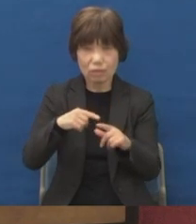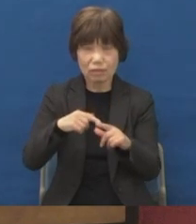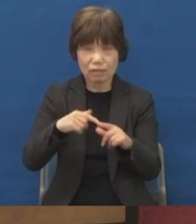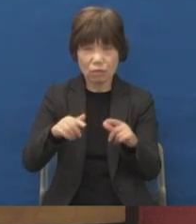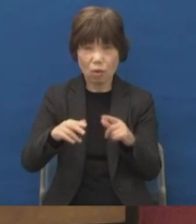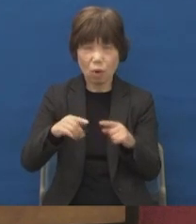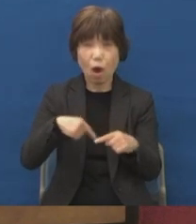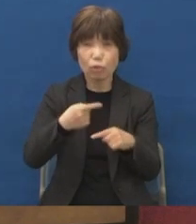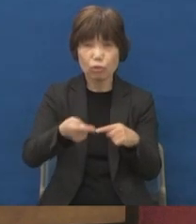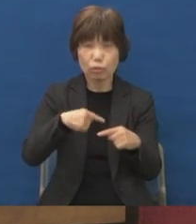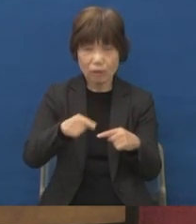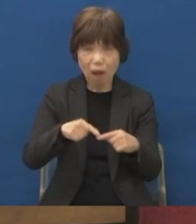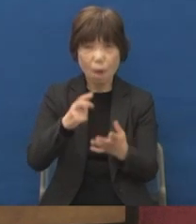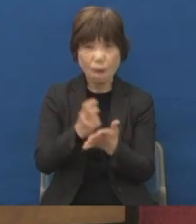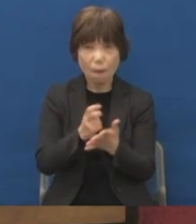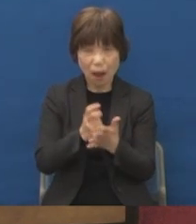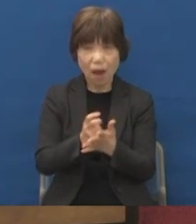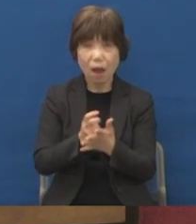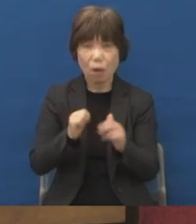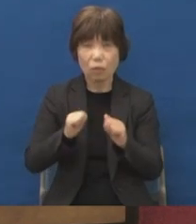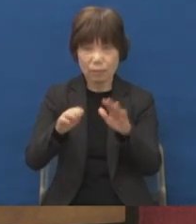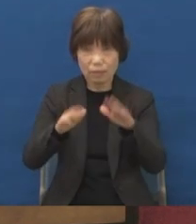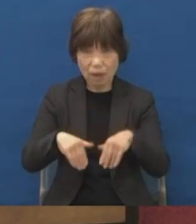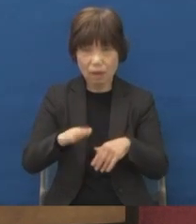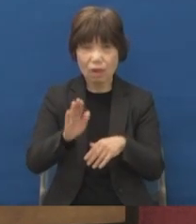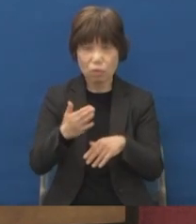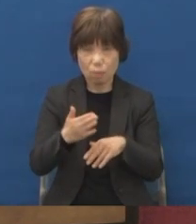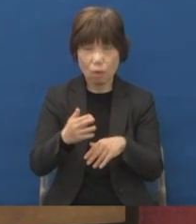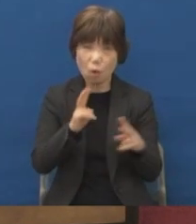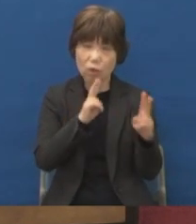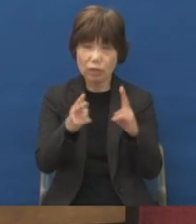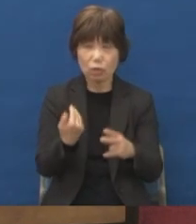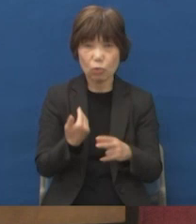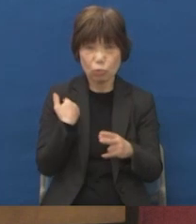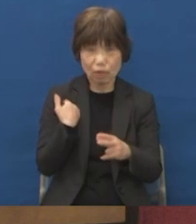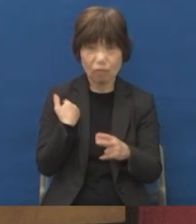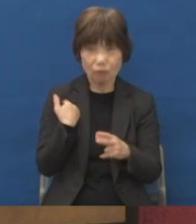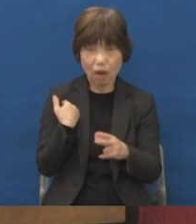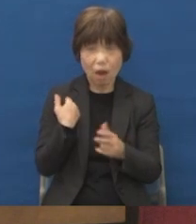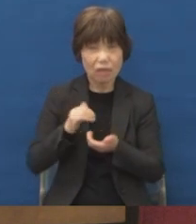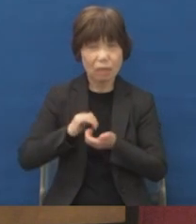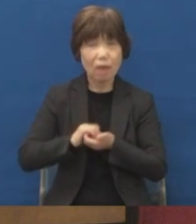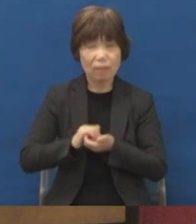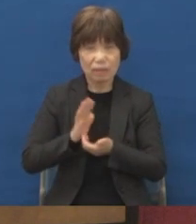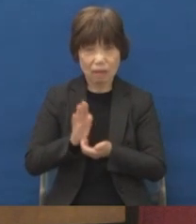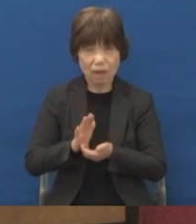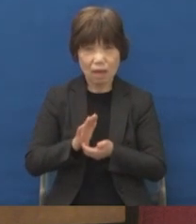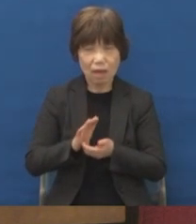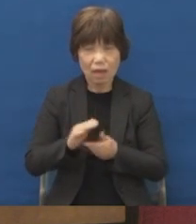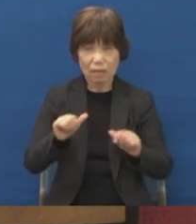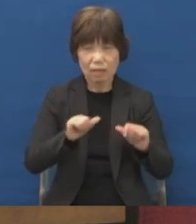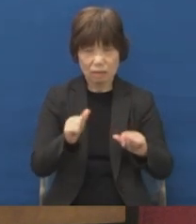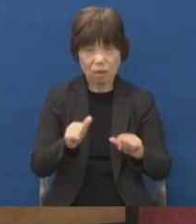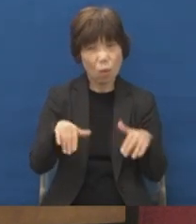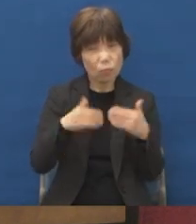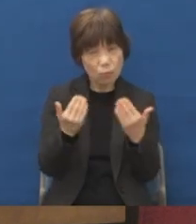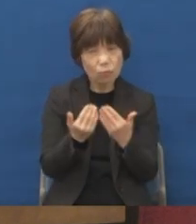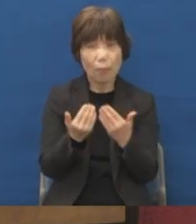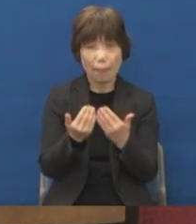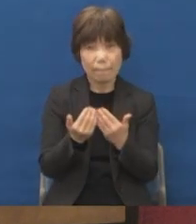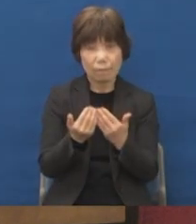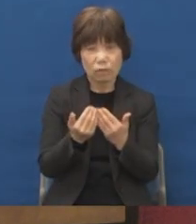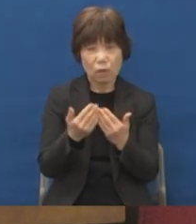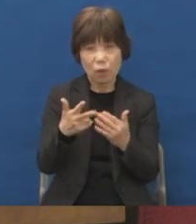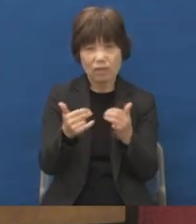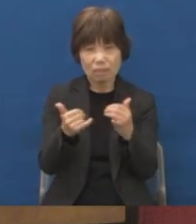年4月から施行されましたが、企業の負担は限定的で、自治体と住民に負担を負わせる仕組み